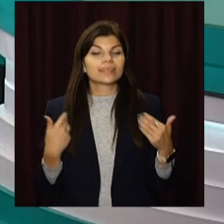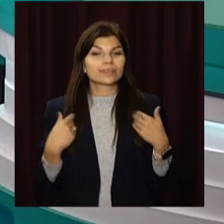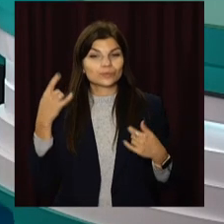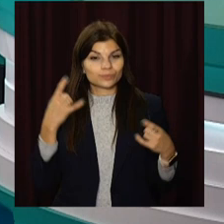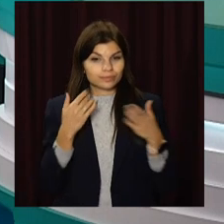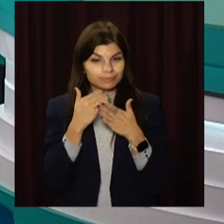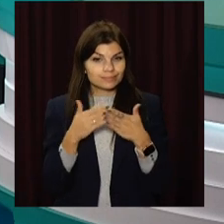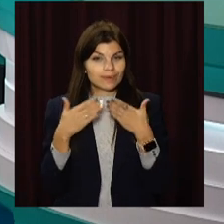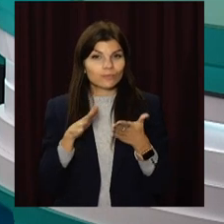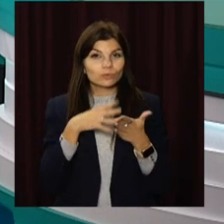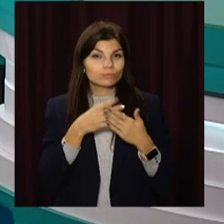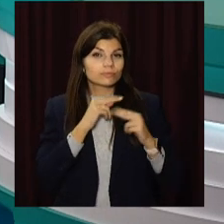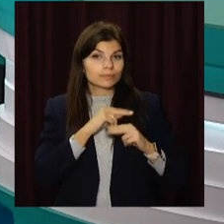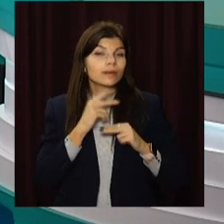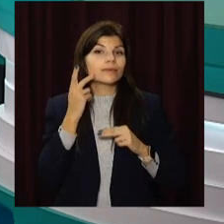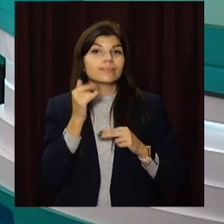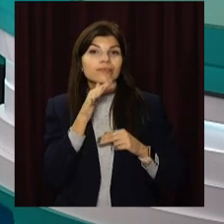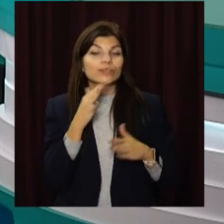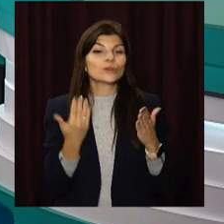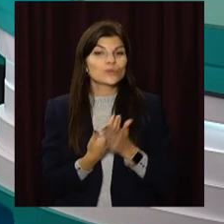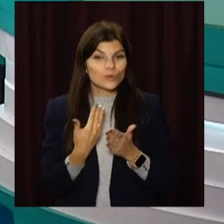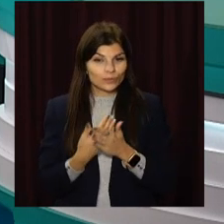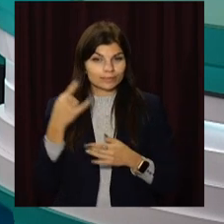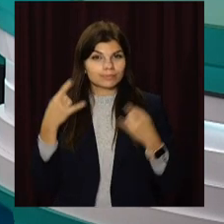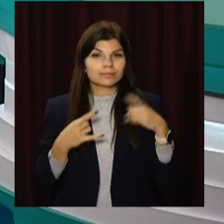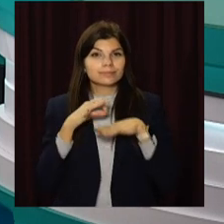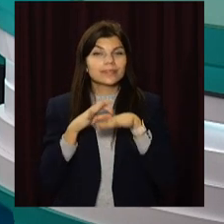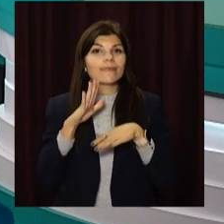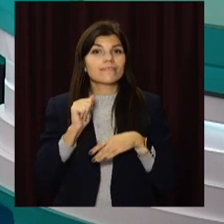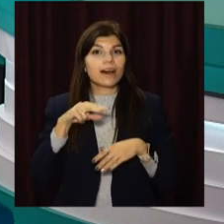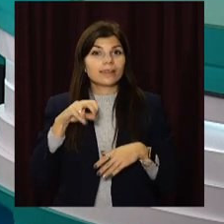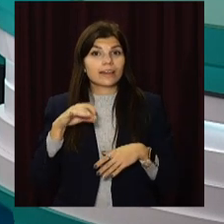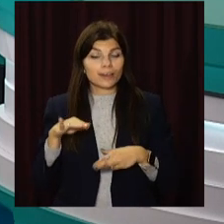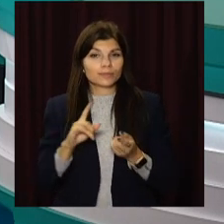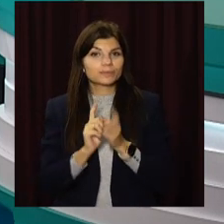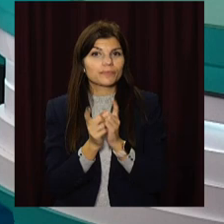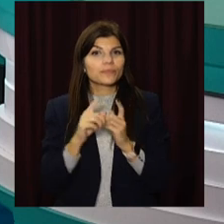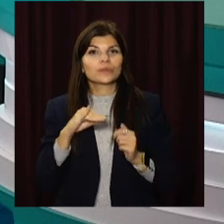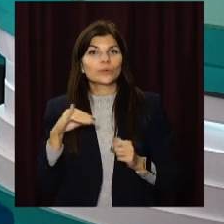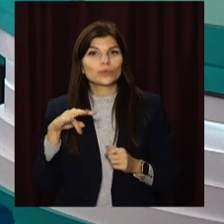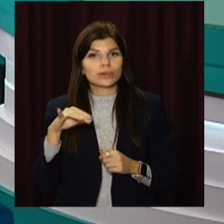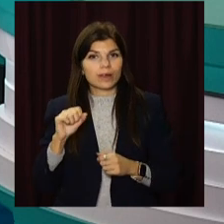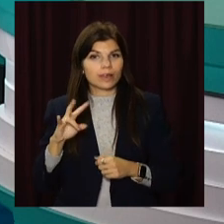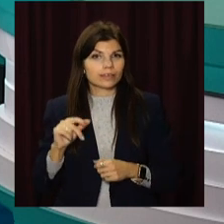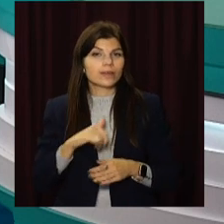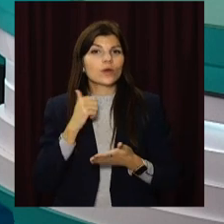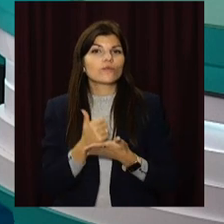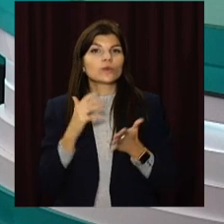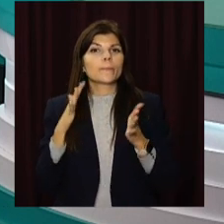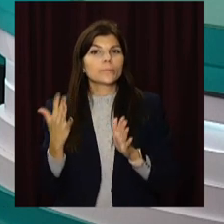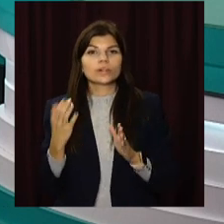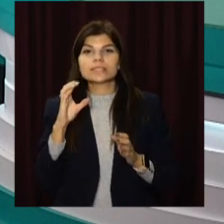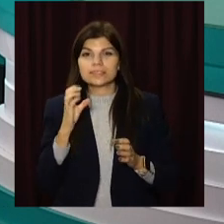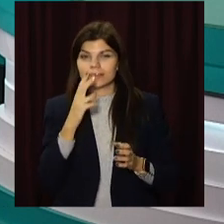Вітаю! Відкритий продовжує свою роботу. Як завжди, у цій порі новини. Для вас працюють Валерія Майна та сурдоперекладачка Юліана Пуговкіна. І про головні